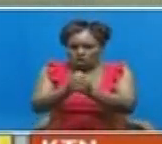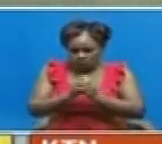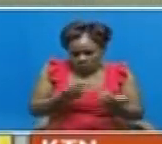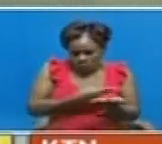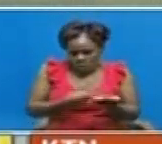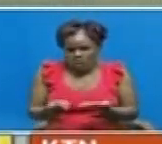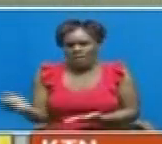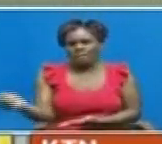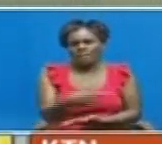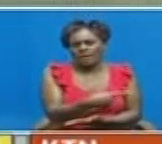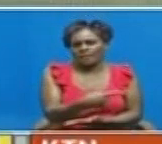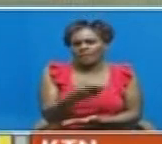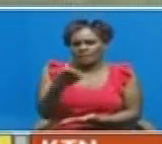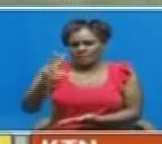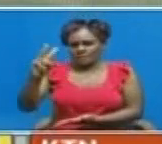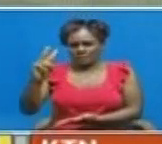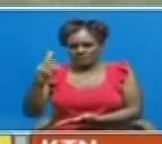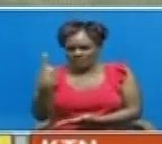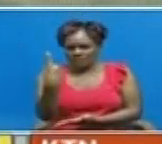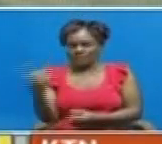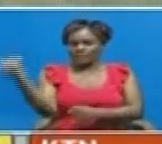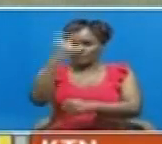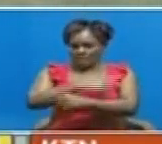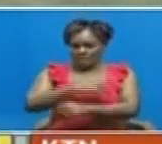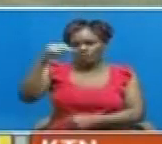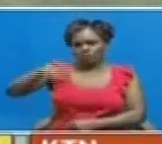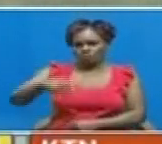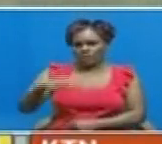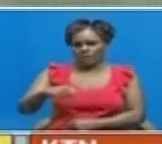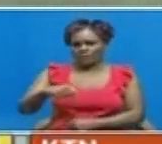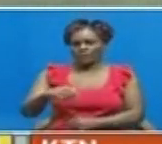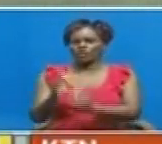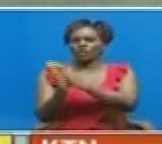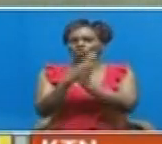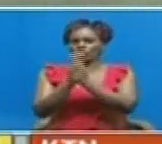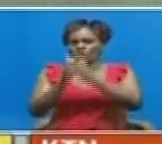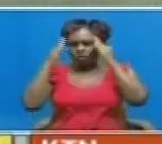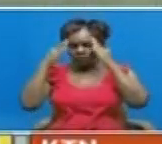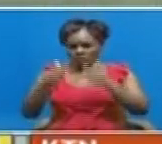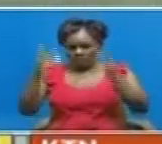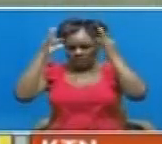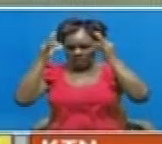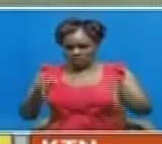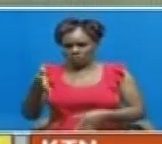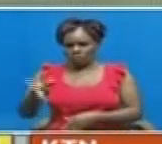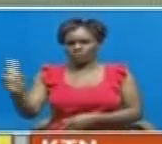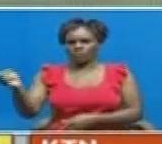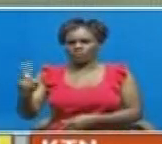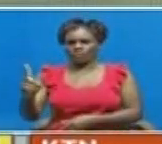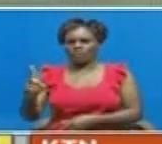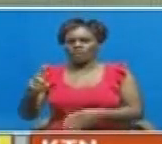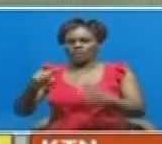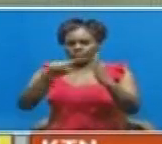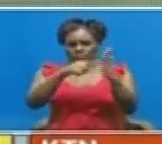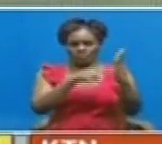wa ramadhan ambo wana siku yake ya kwanza hii leo kwenye taarifa ifat tuna kauli hii ya rais na mambo ambo